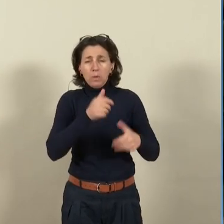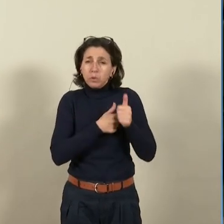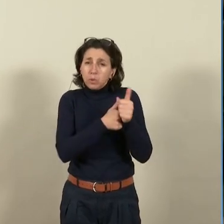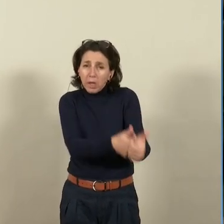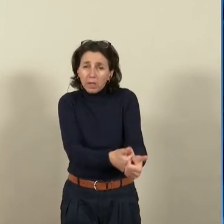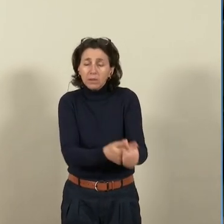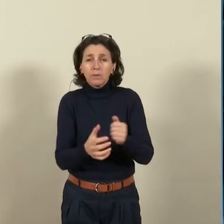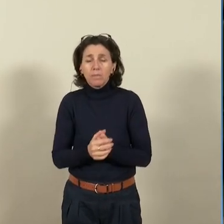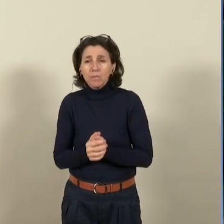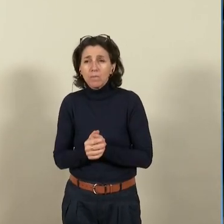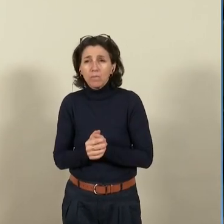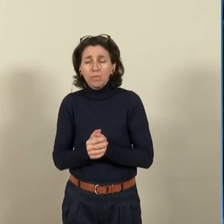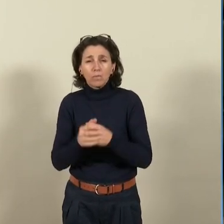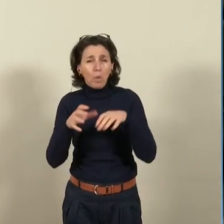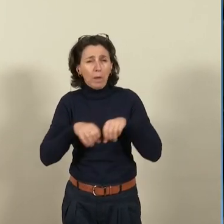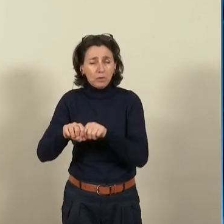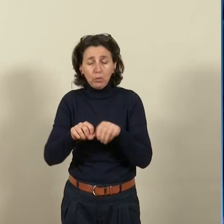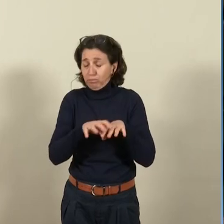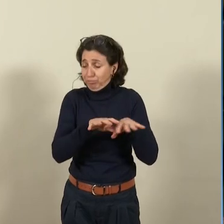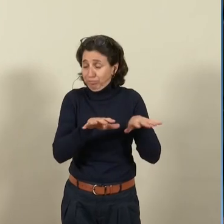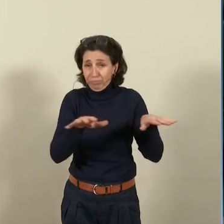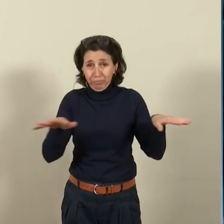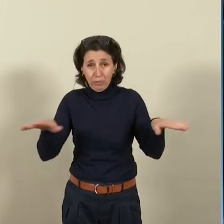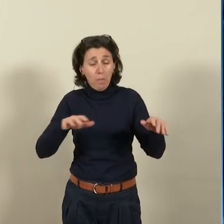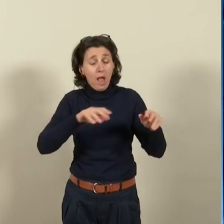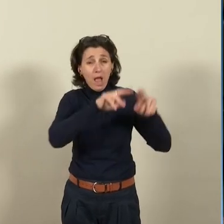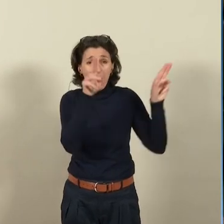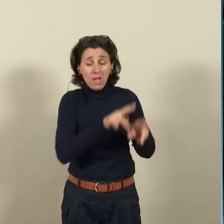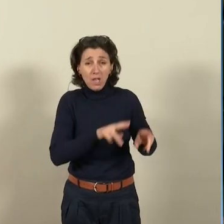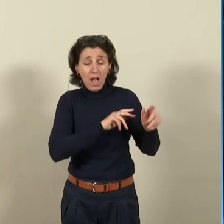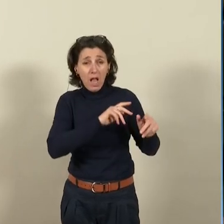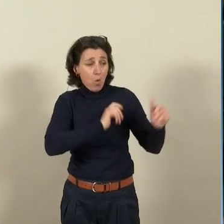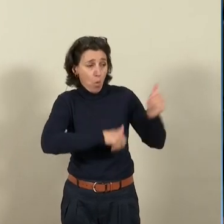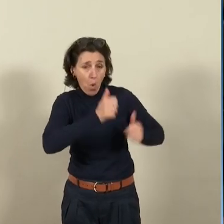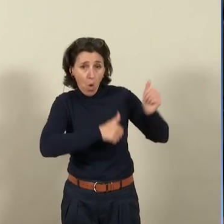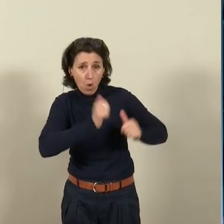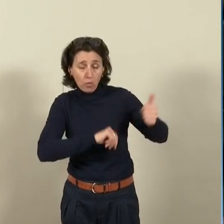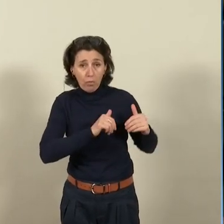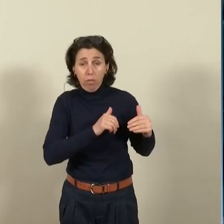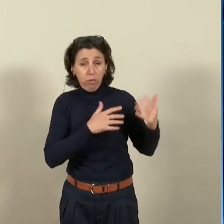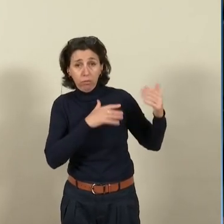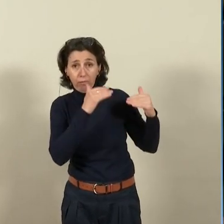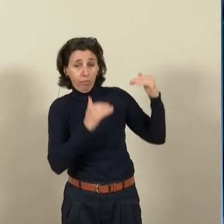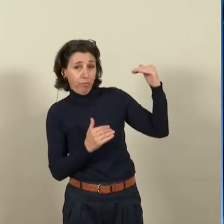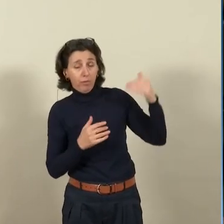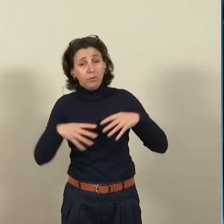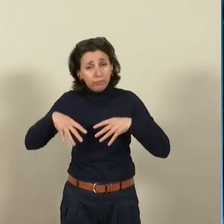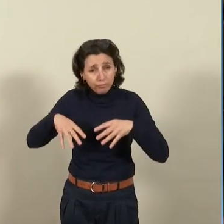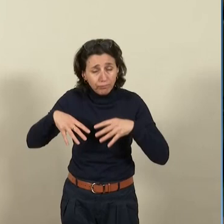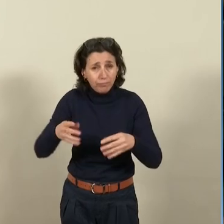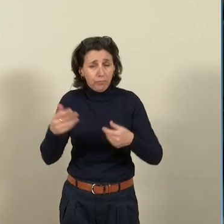la diversité des territoires une internationale exacerbée l'omniprésence de la chimie de synthèse et de la